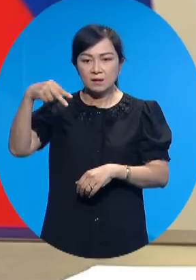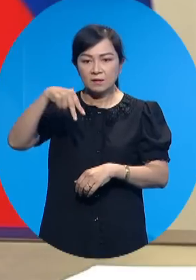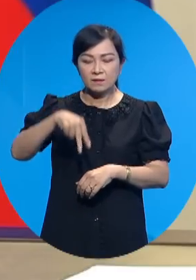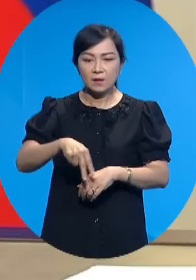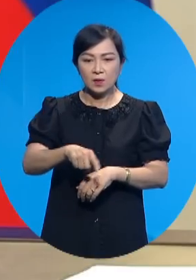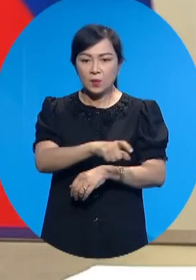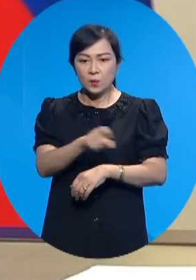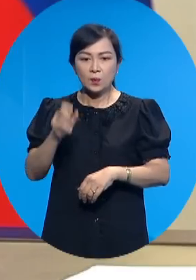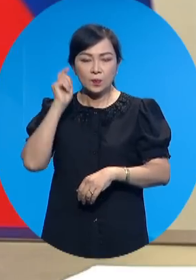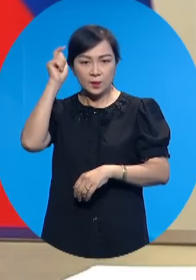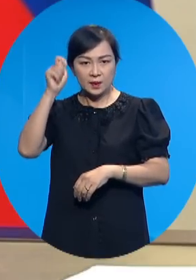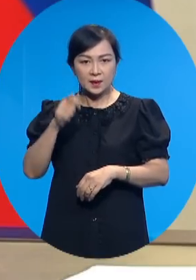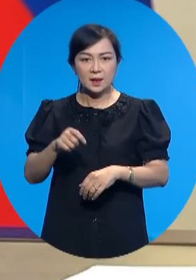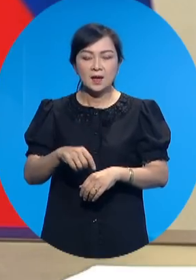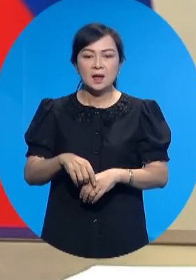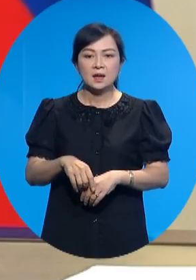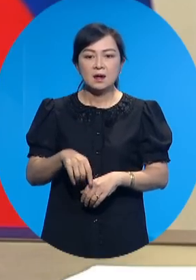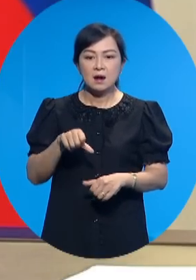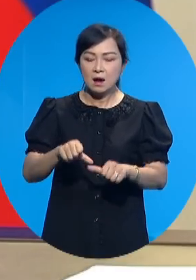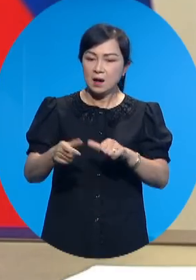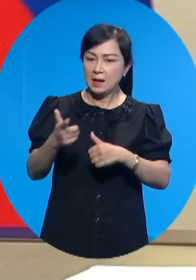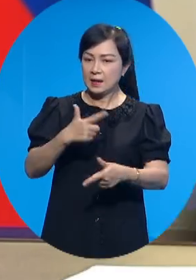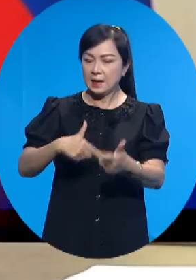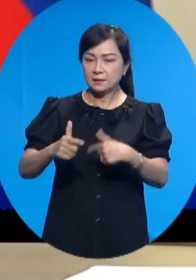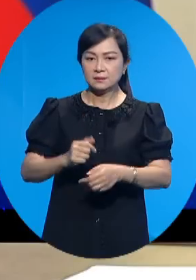vùng lãnh thổ của Ukraine, thì sẽ chỉ ở lại đó.